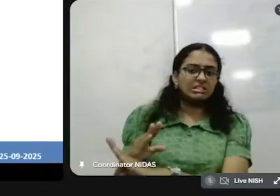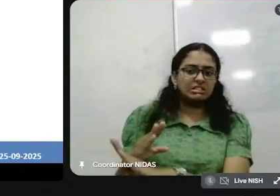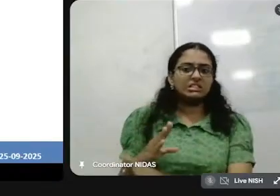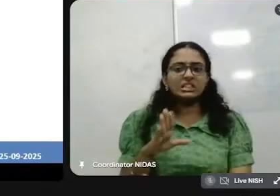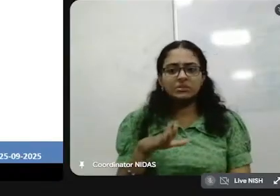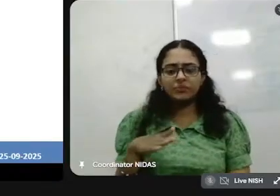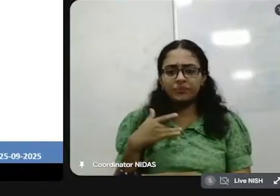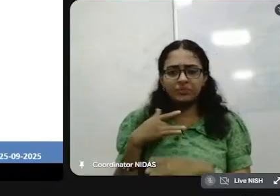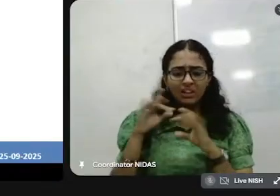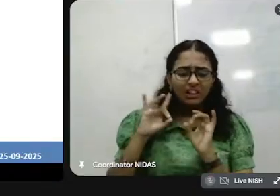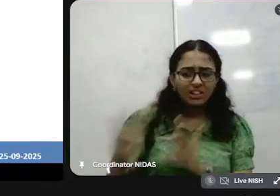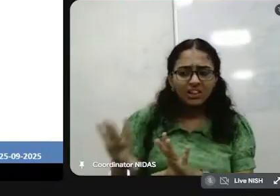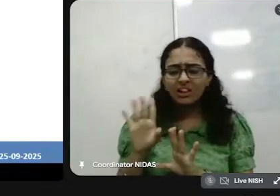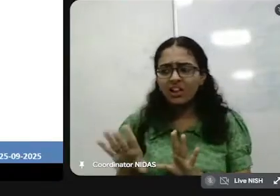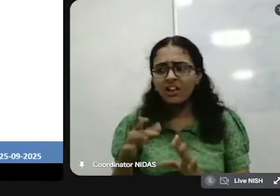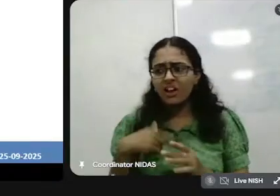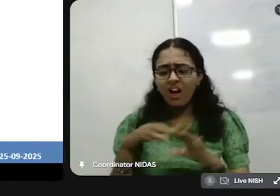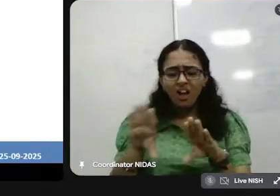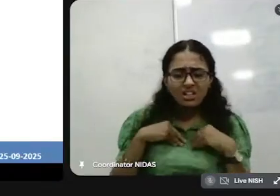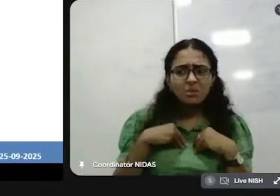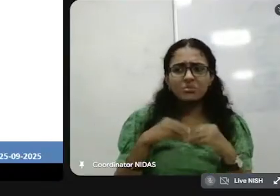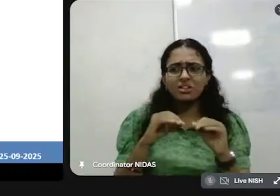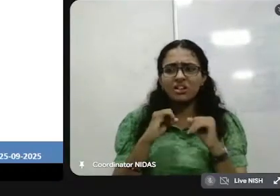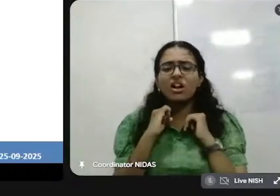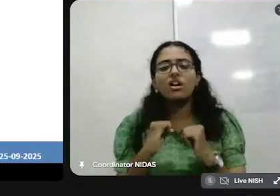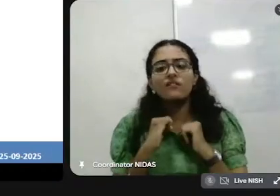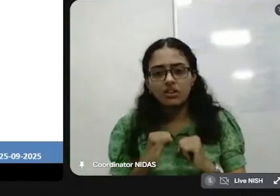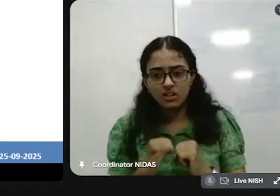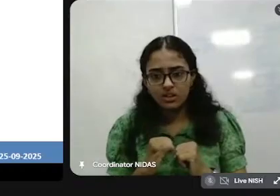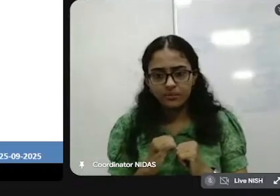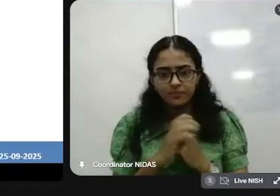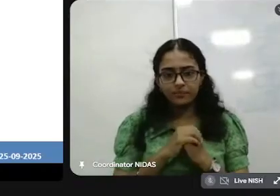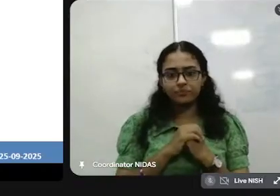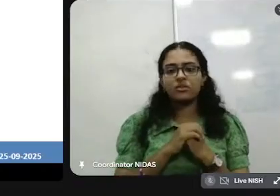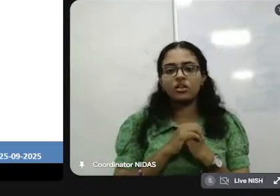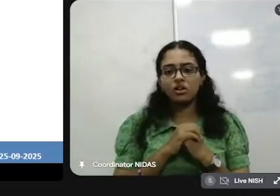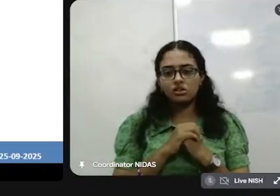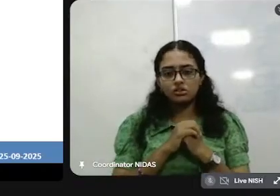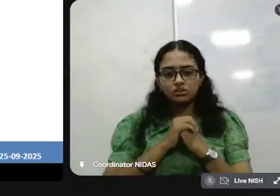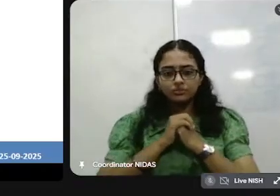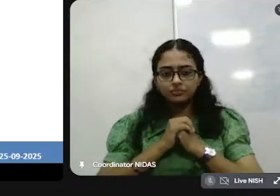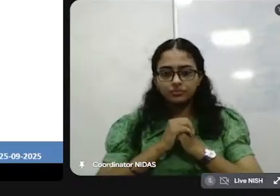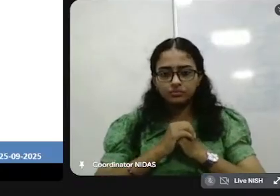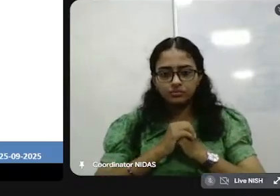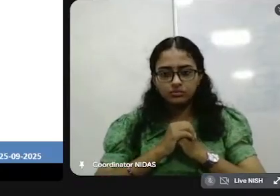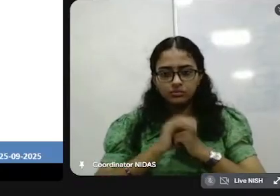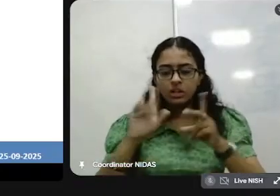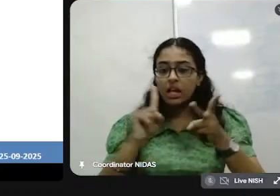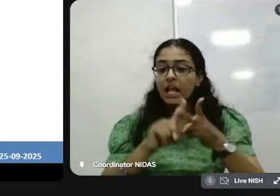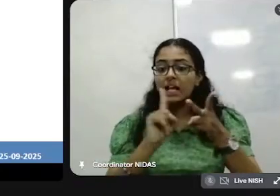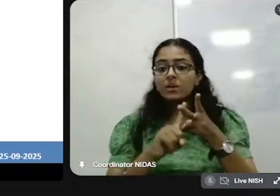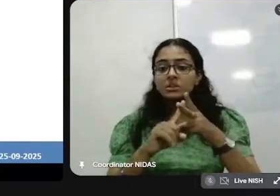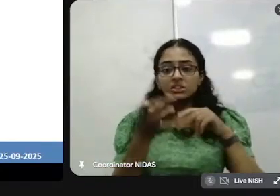ബുദ്ധിമുട്ടുകൾ അംഗീകരിക്കാനും അത് അക്സെപ്റ്റ് ചെയ്യാനുള്ള ഒരു ബുദ്ധിമുട്ടാണ് ഡിനയൽ ഫേസിൽ നമ്മൾ കൂടുതലായിട്ട് കാണപ്പെടുക.